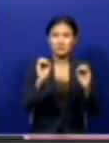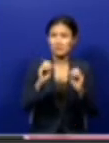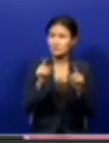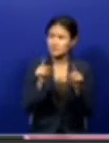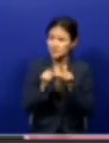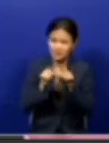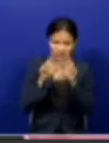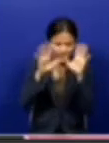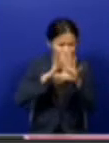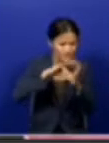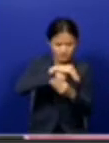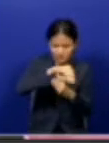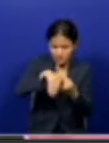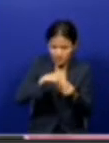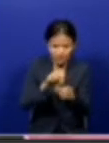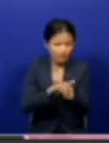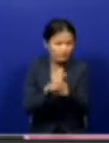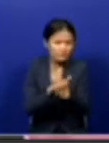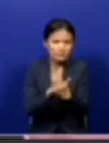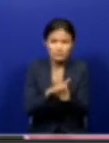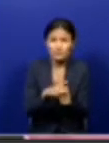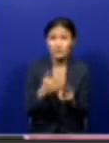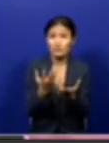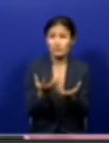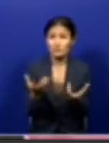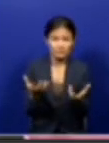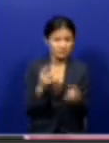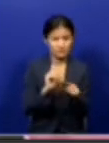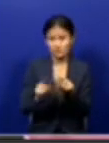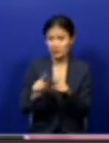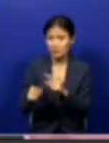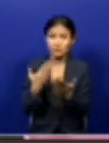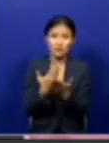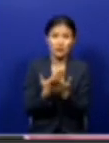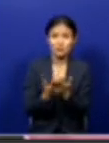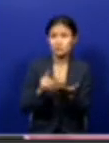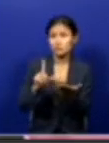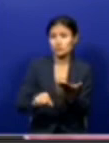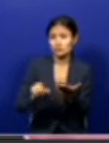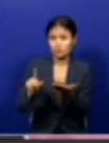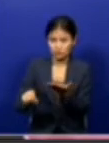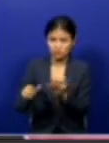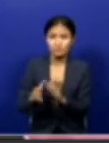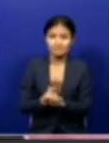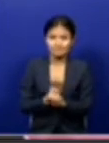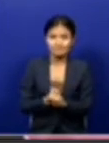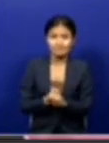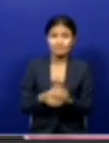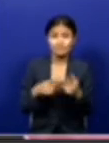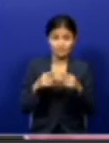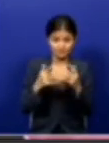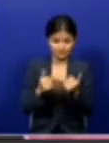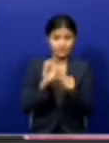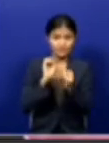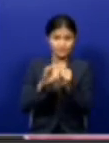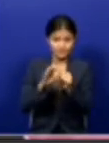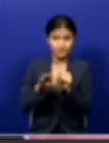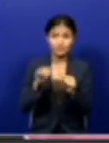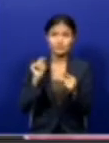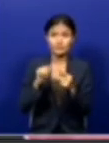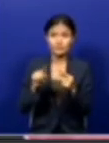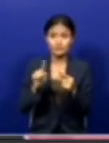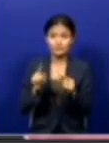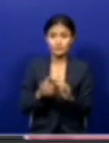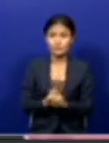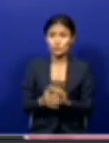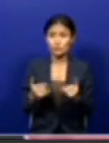ว่าราคาพืชผลเกษตรการเกษตรก็ไม่ใช่ว่าจะดีนะครับแต่สิ่งที่อยากจะนำเสนอก็คือวันนี้เองเนี่ยปั